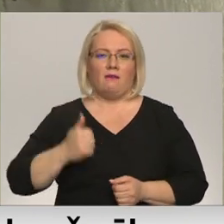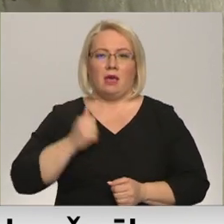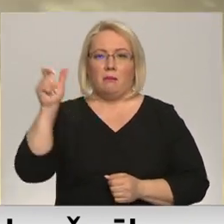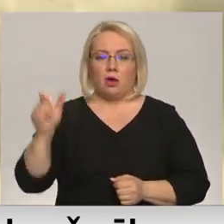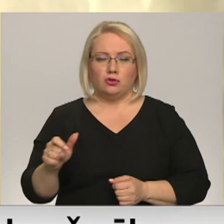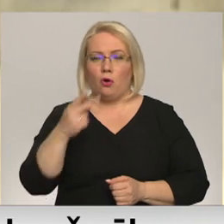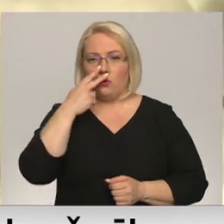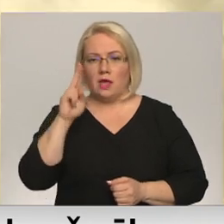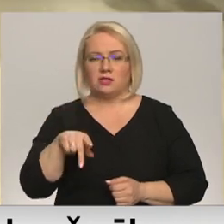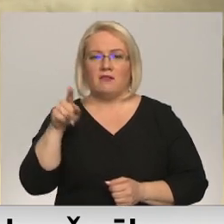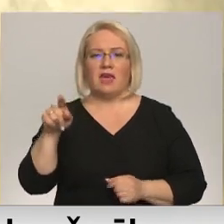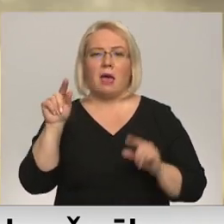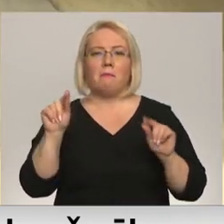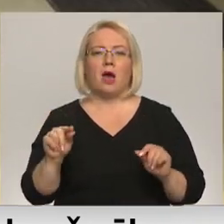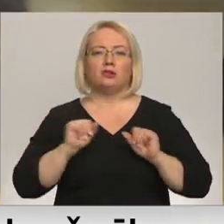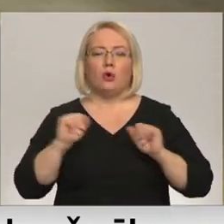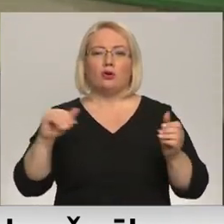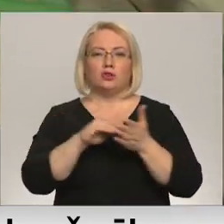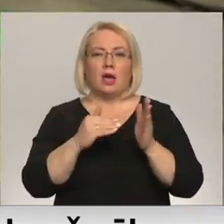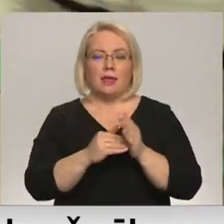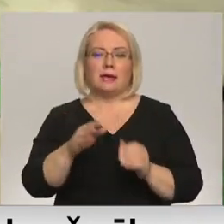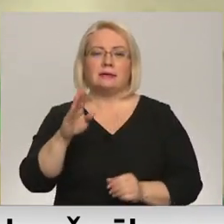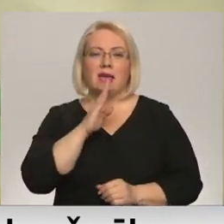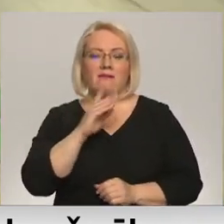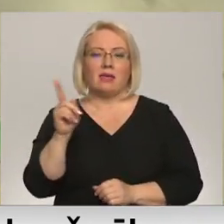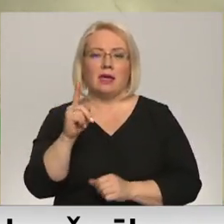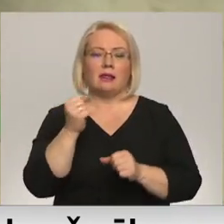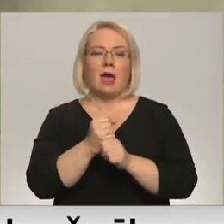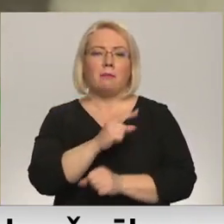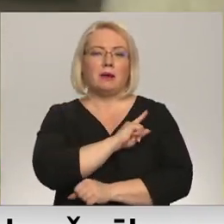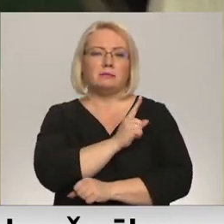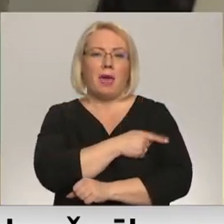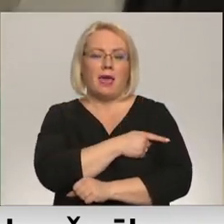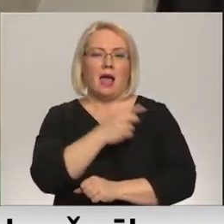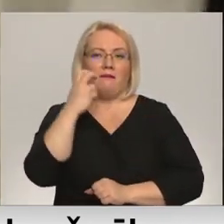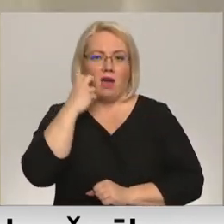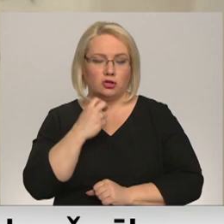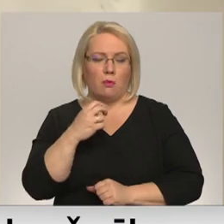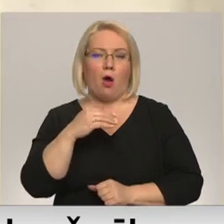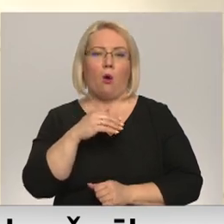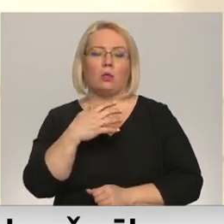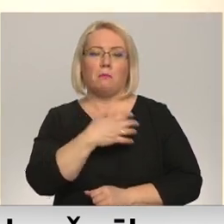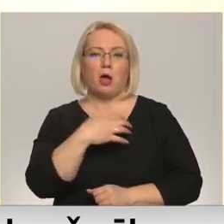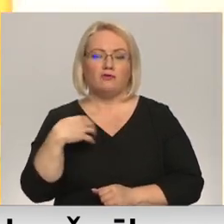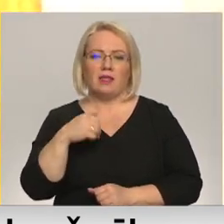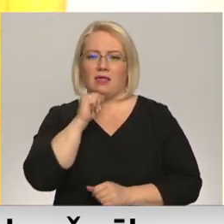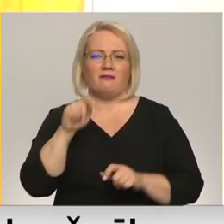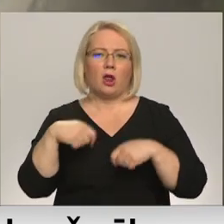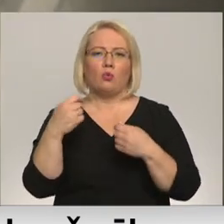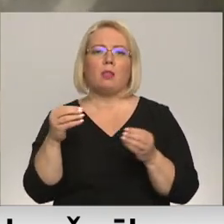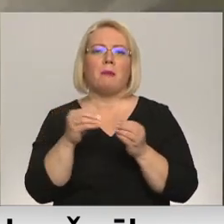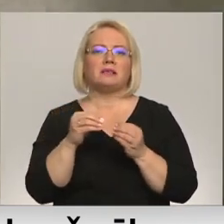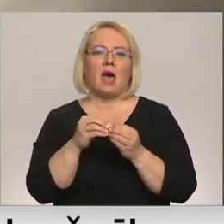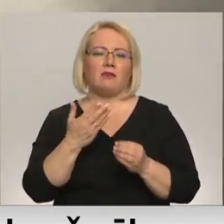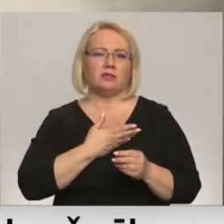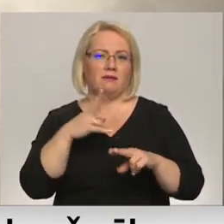viņas maznodrošinātā statusu, sieviete esot darbspējīgā vecumā un tādos gadījumos pašvaldība nevarot palīdzēt ar patstāvīgas dzīvesvietas piešķiršanu. Vienīgais